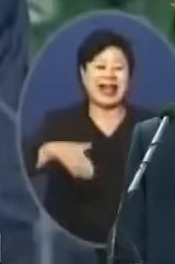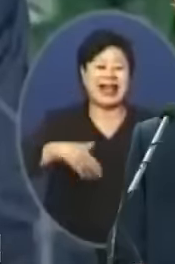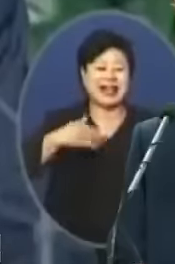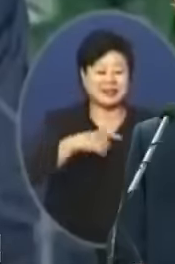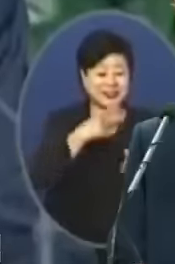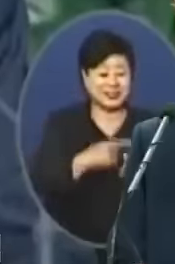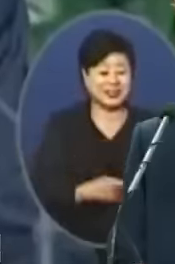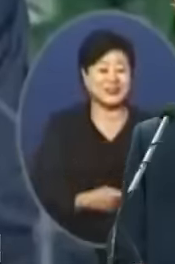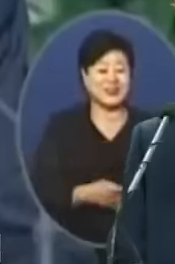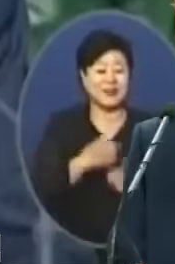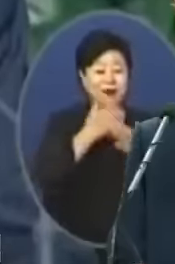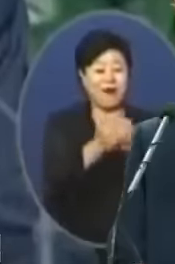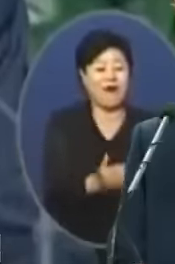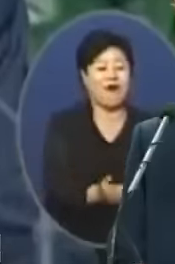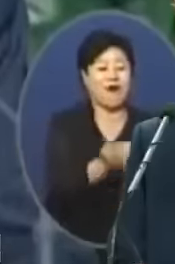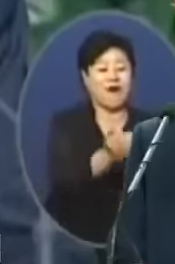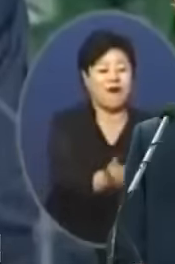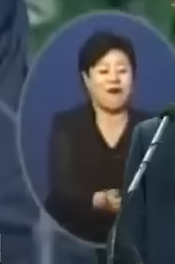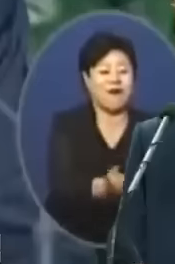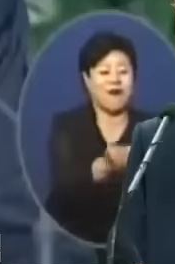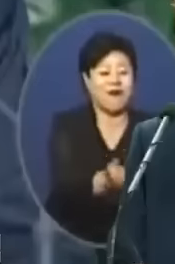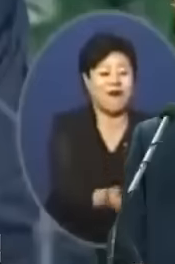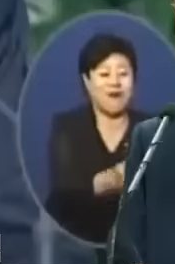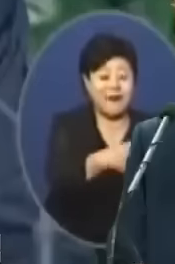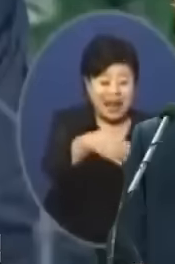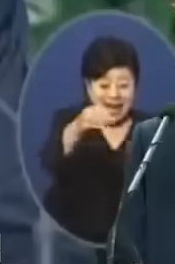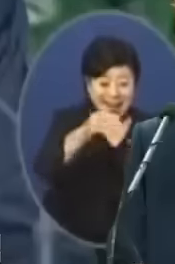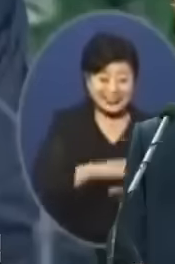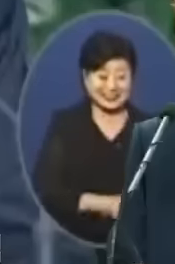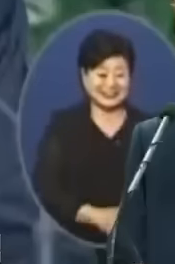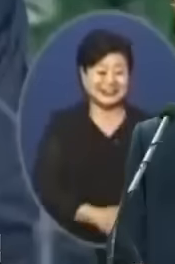순식간에 확 밀려가는 것입니다.